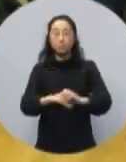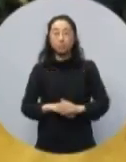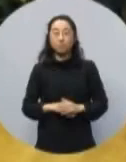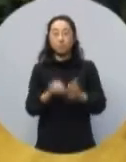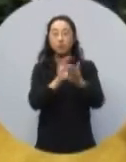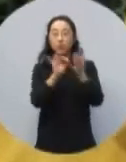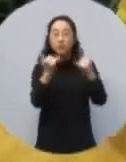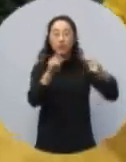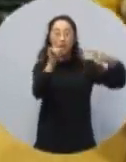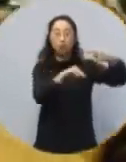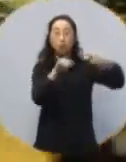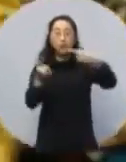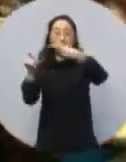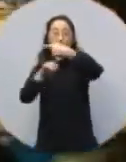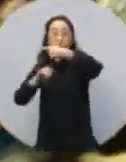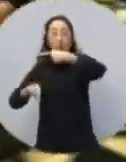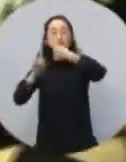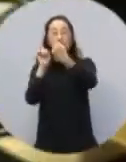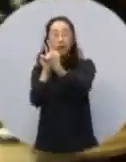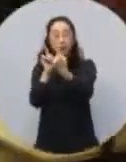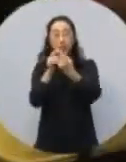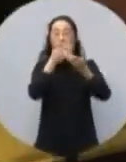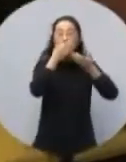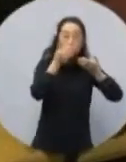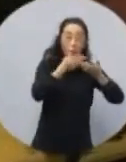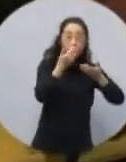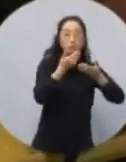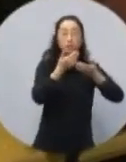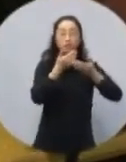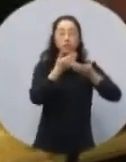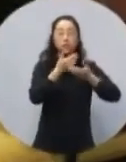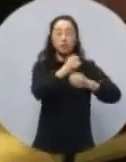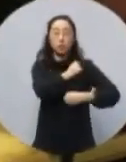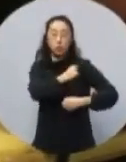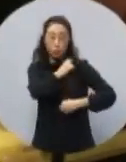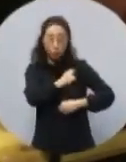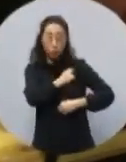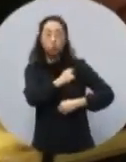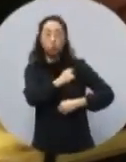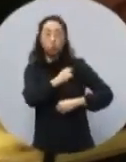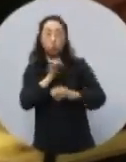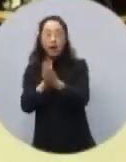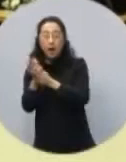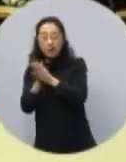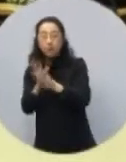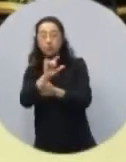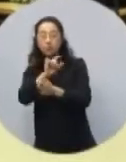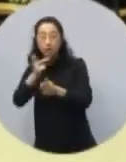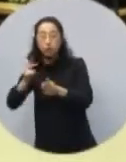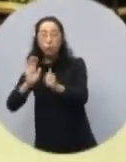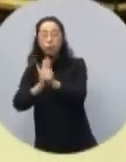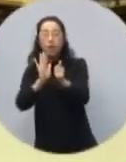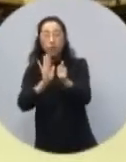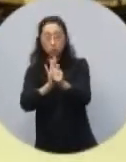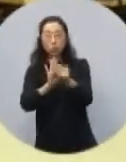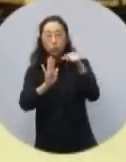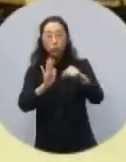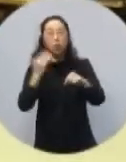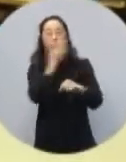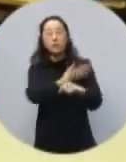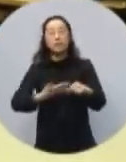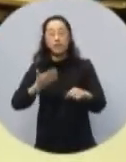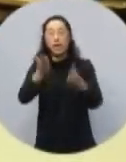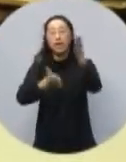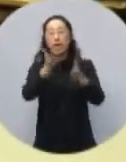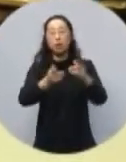利用者一人一人に対してお食事や入浴の介助、排泄等の介助をする身体介助のお仕事